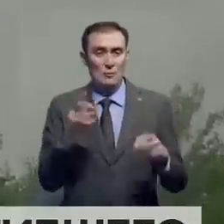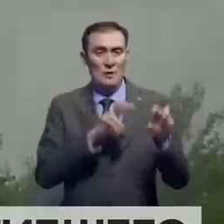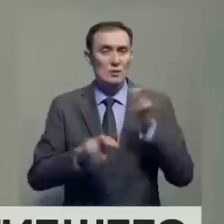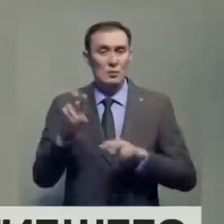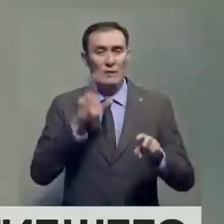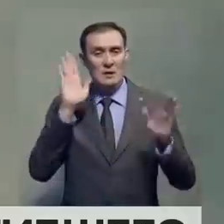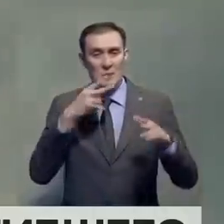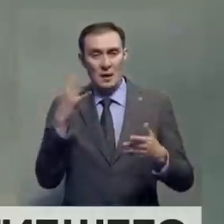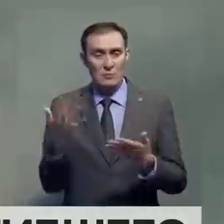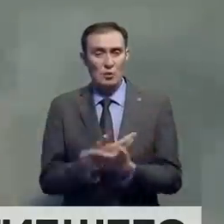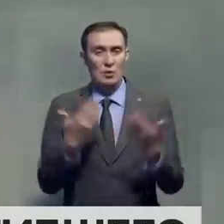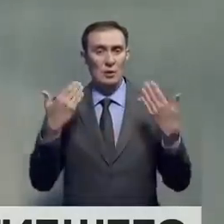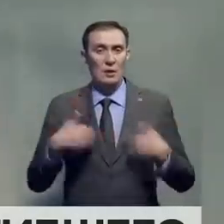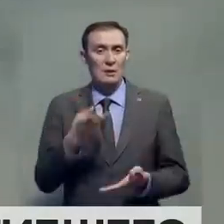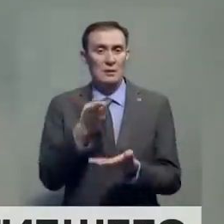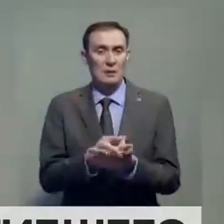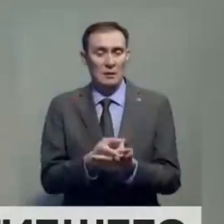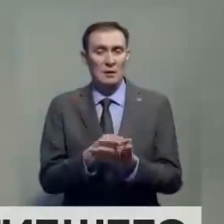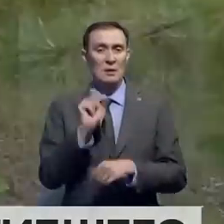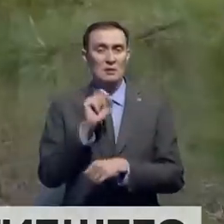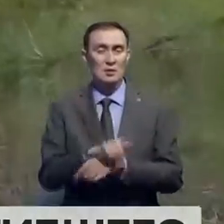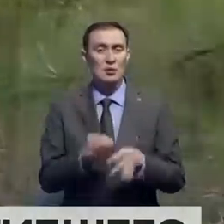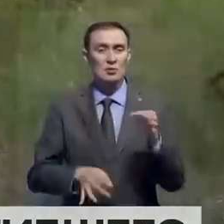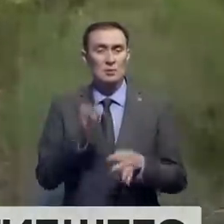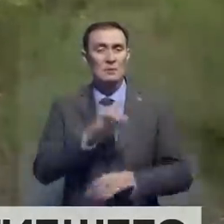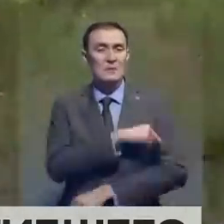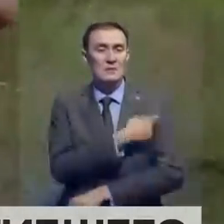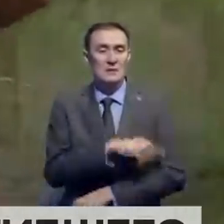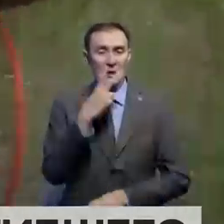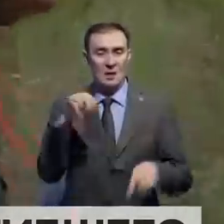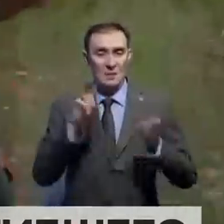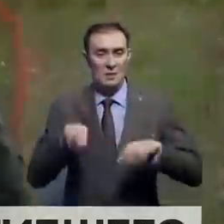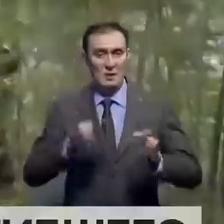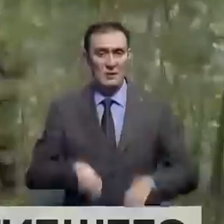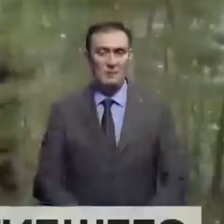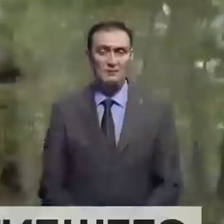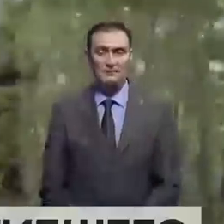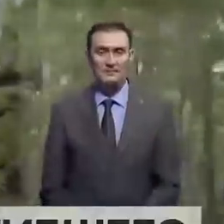поисковая собака обнаружила тело назначена судебное медицинской экспертиза